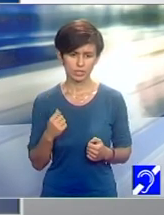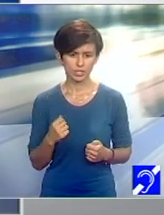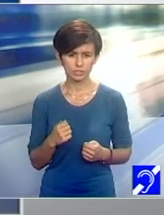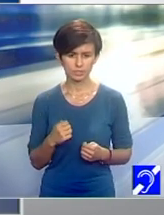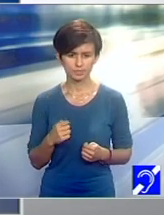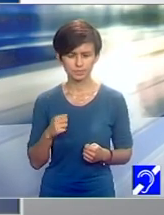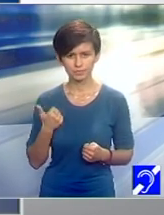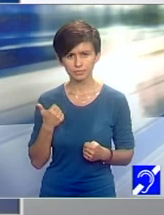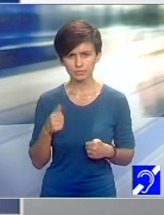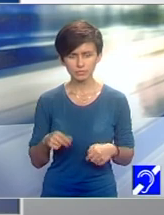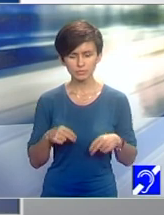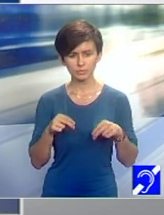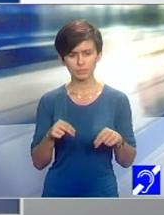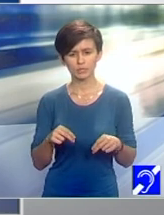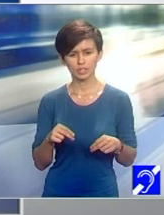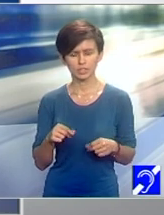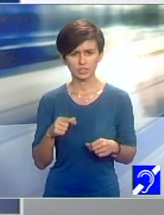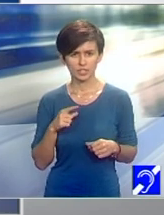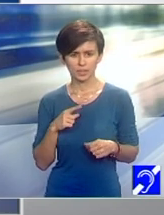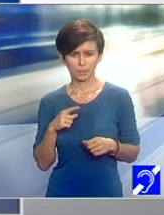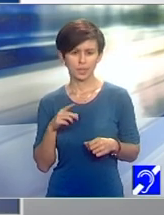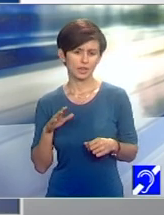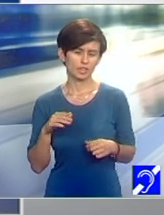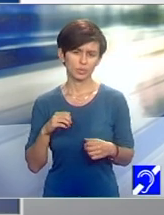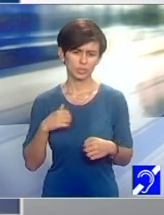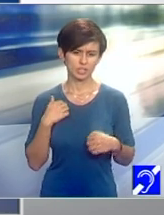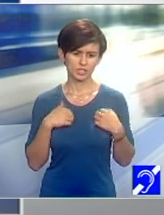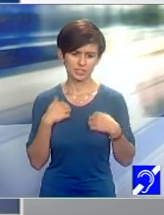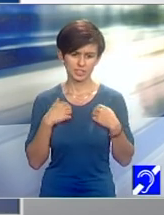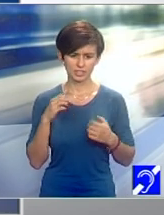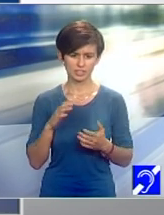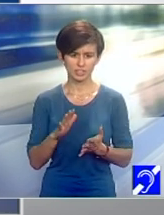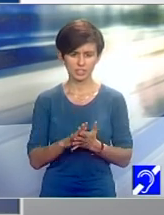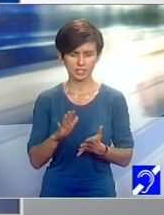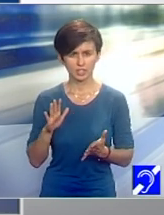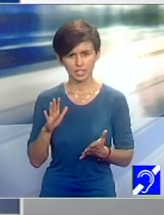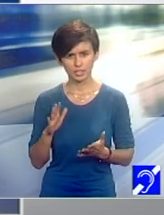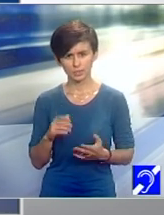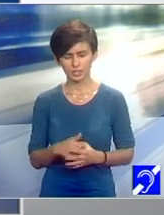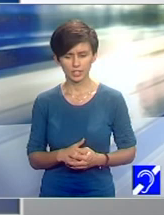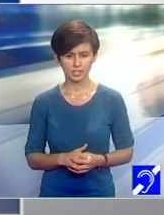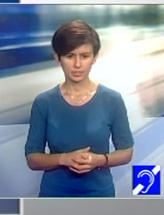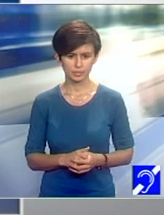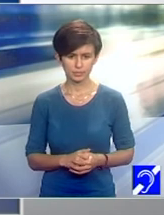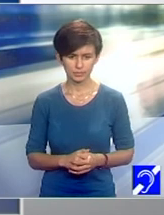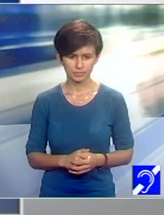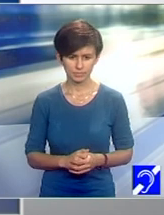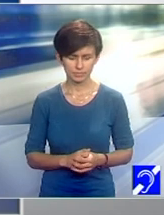sosire confruntați cu un stres de adaptare și așa mai departe. Cei care au condiții